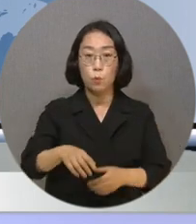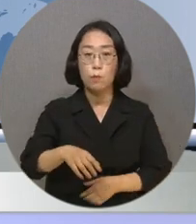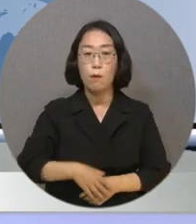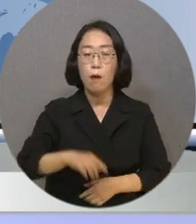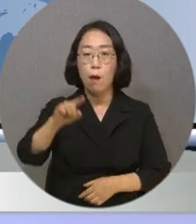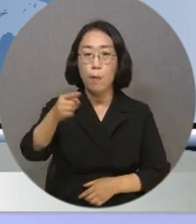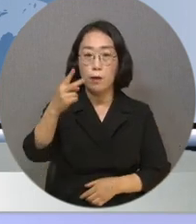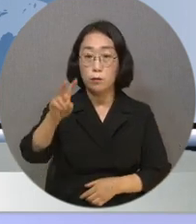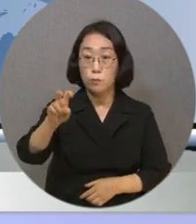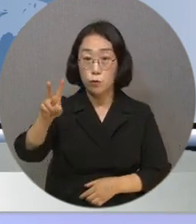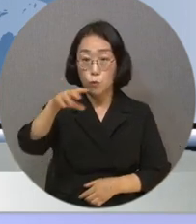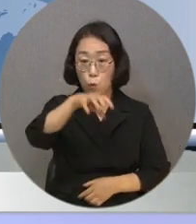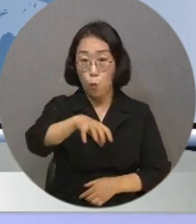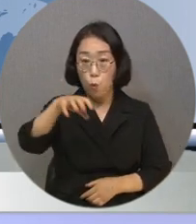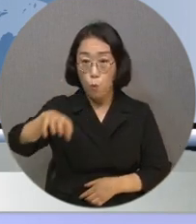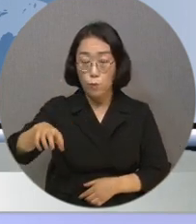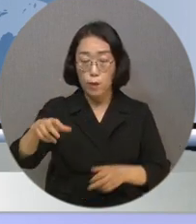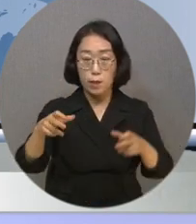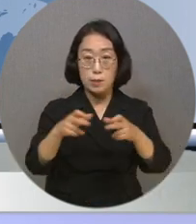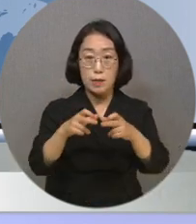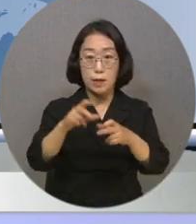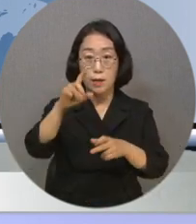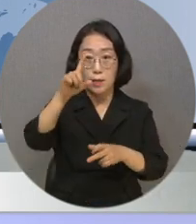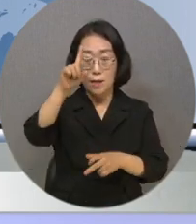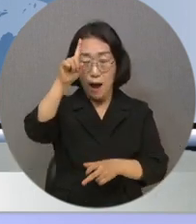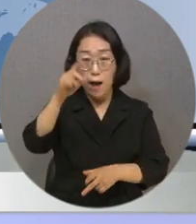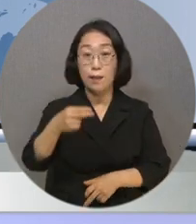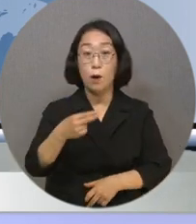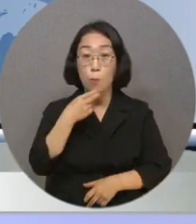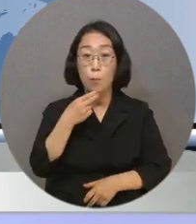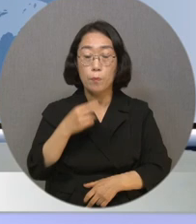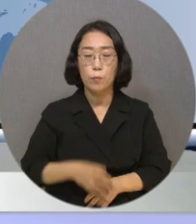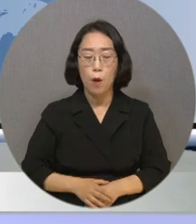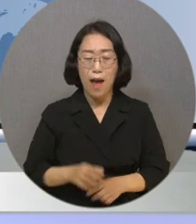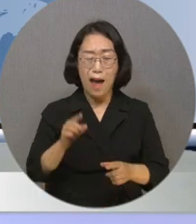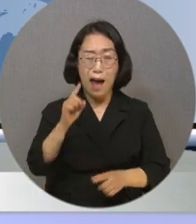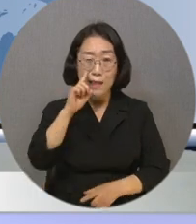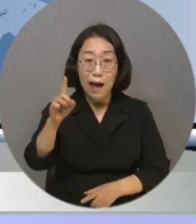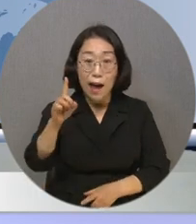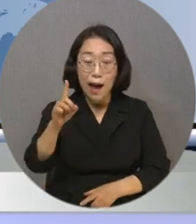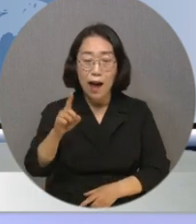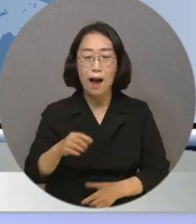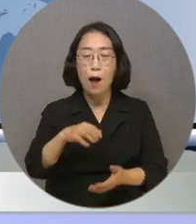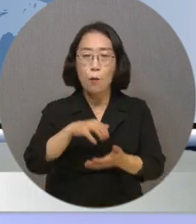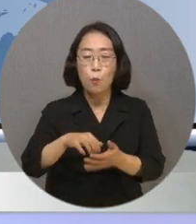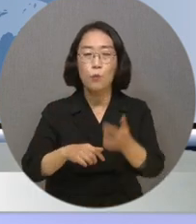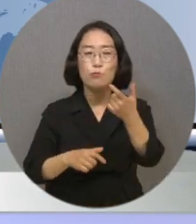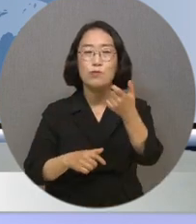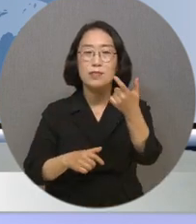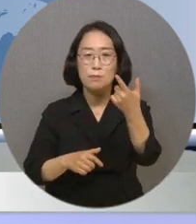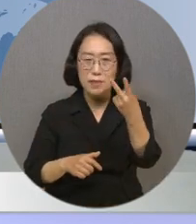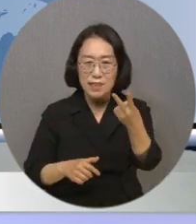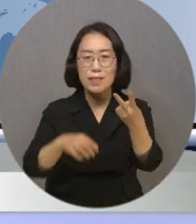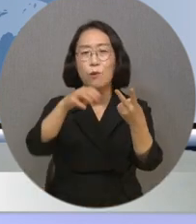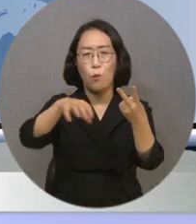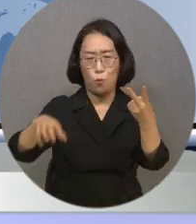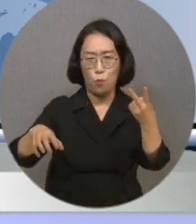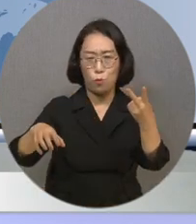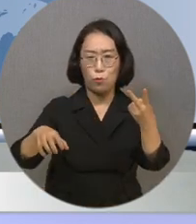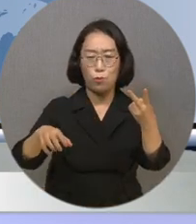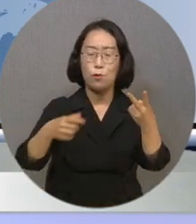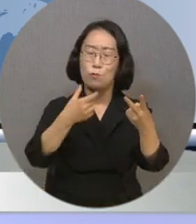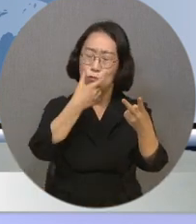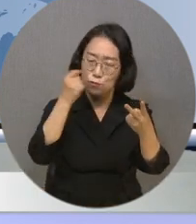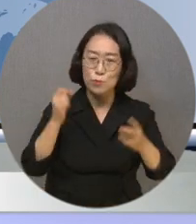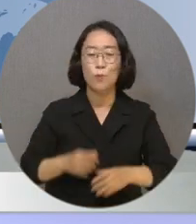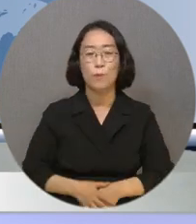가운데 122개는 장애인 고용이 전무하고 단 한 명을 선발한 기관 또한 62개라고 합니다.